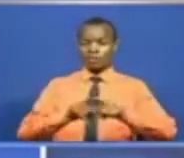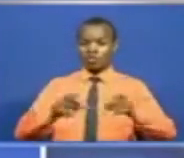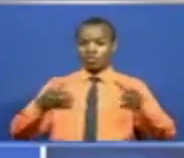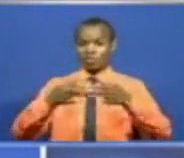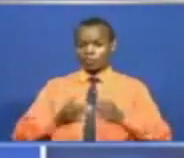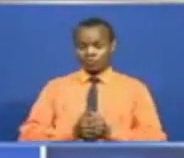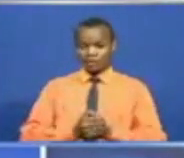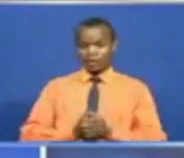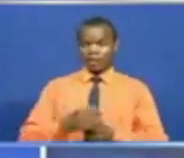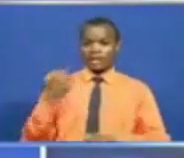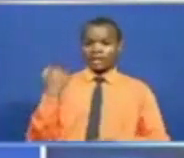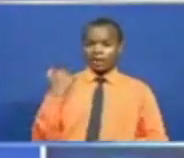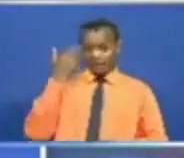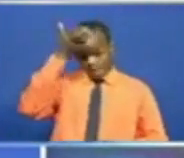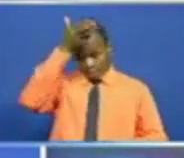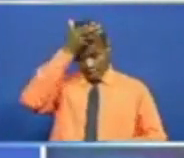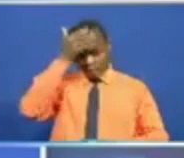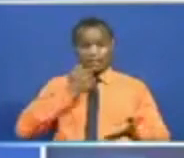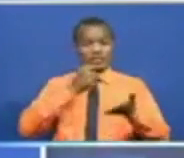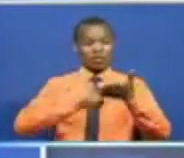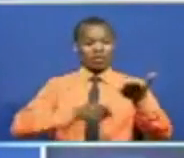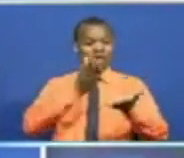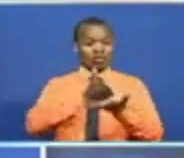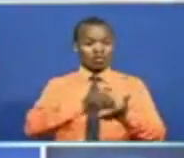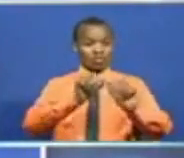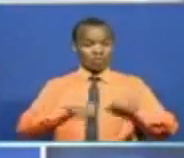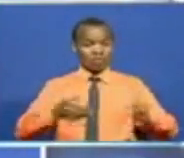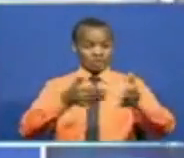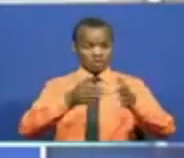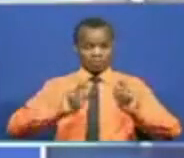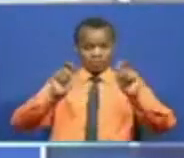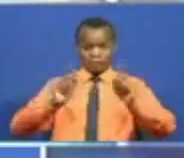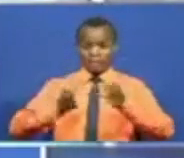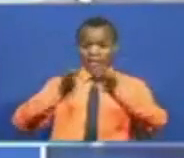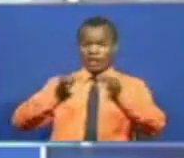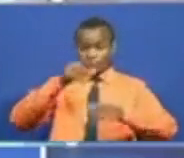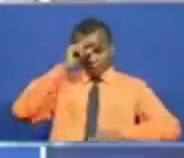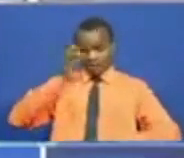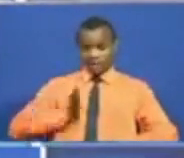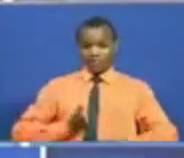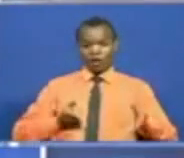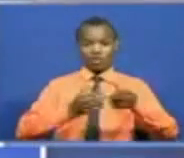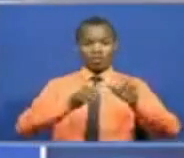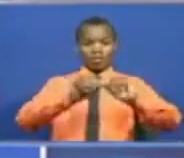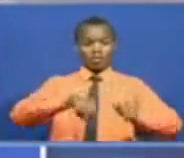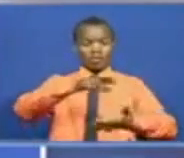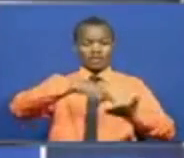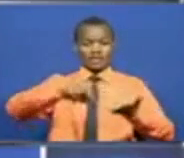jana waliashiria kwamba wangefutilia mbali mgomo wao kwa sharti kwamba baraza la magavana kwanza litie saini hati hiyo.